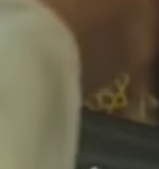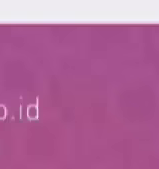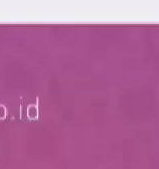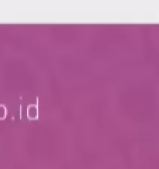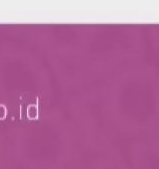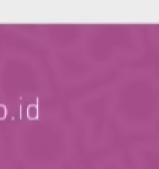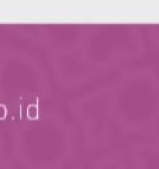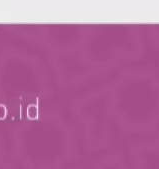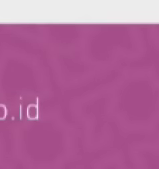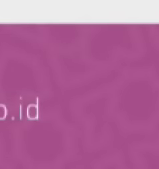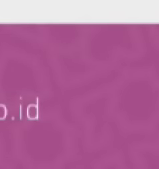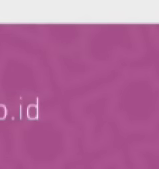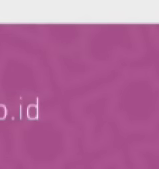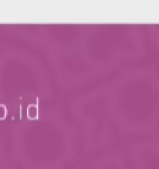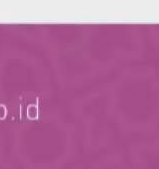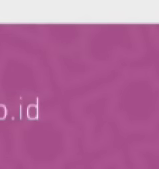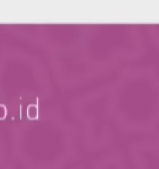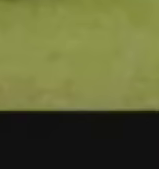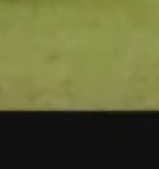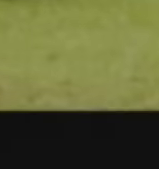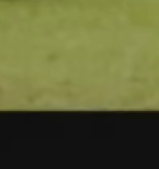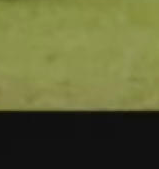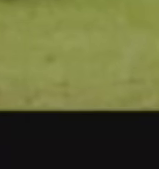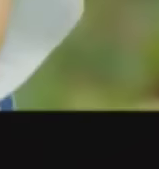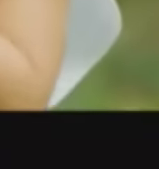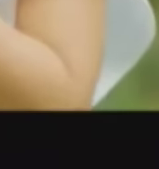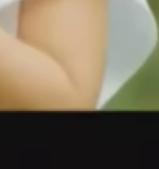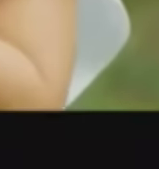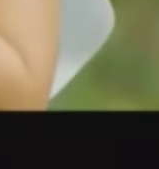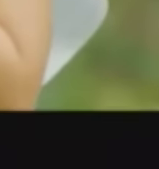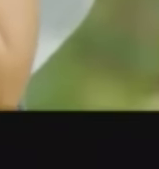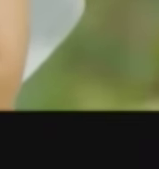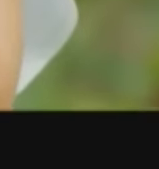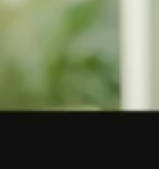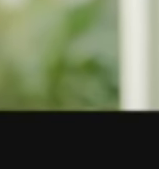Mega Syariah, berkah sepanjang masa.